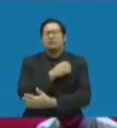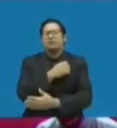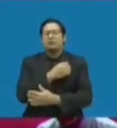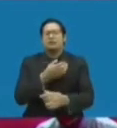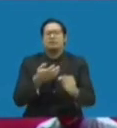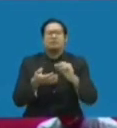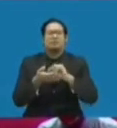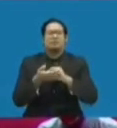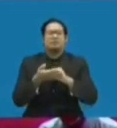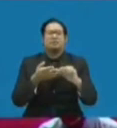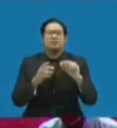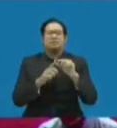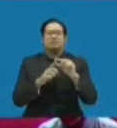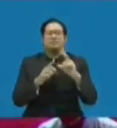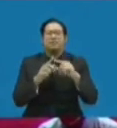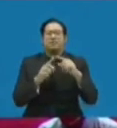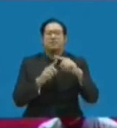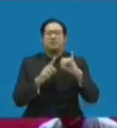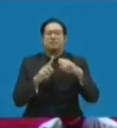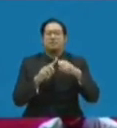m.soc SC